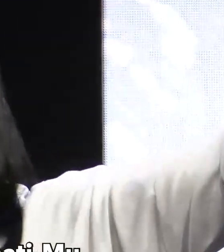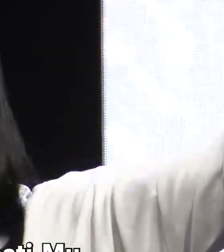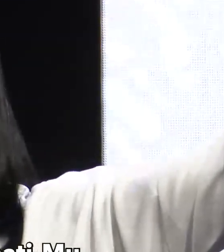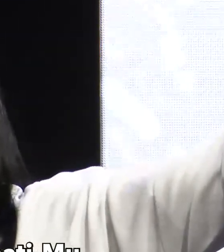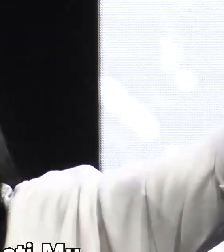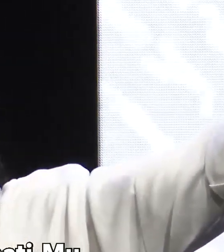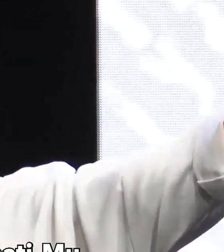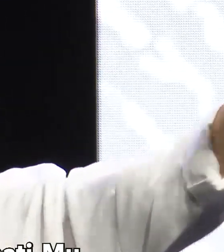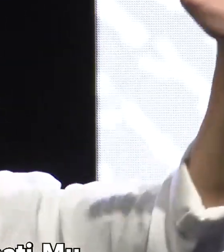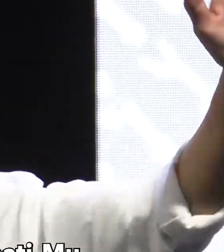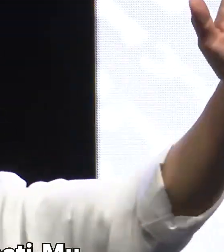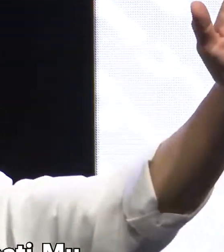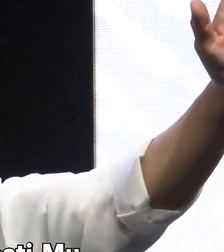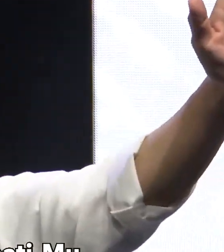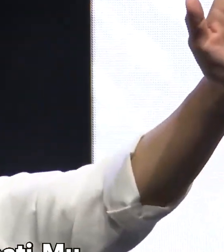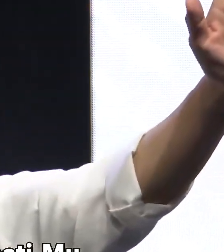kesayangan